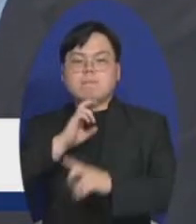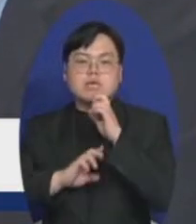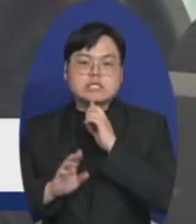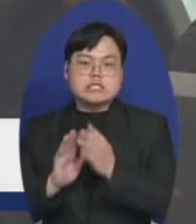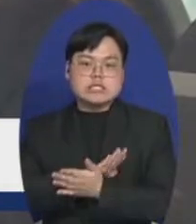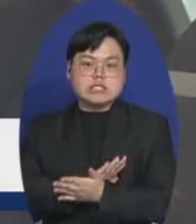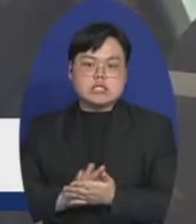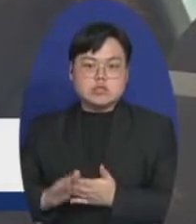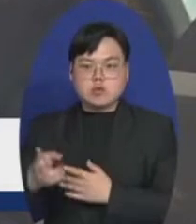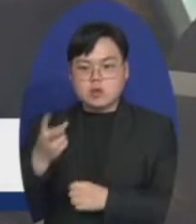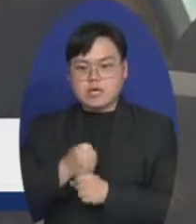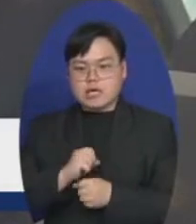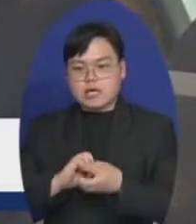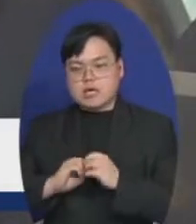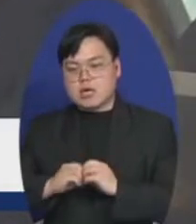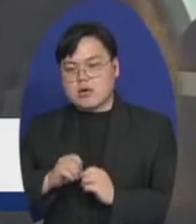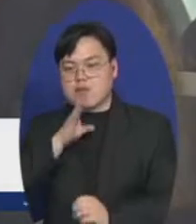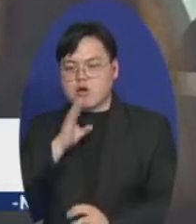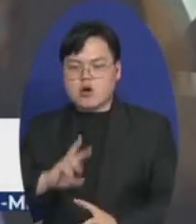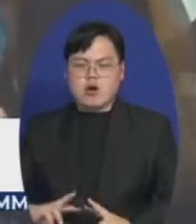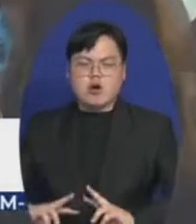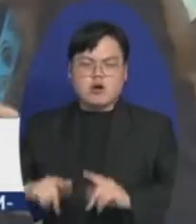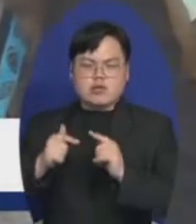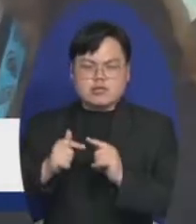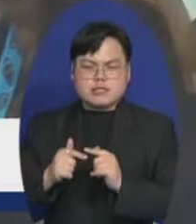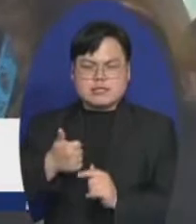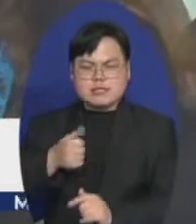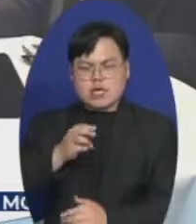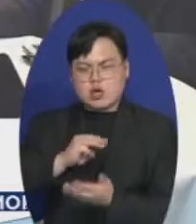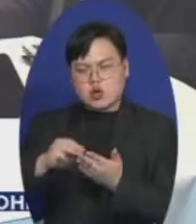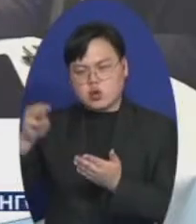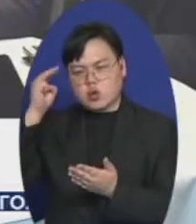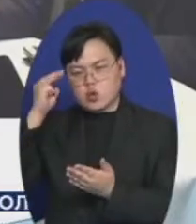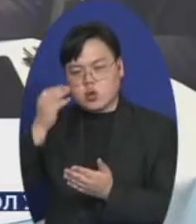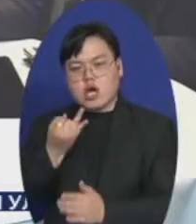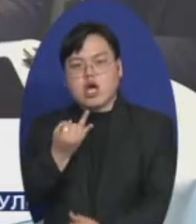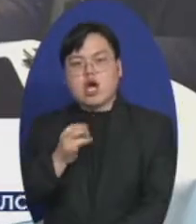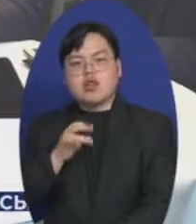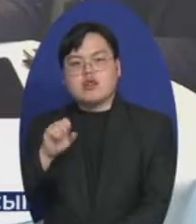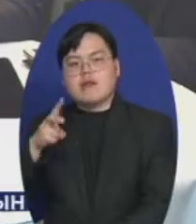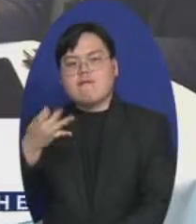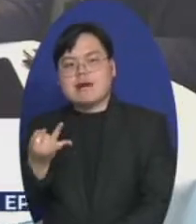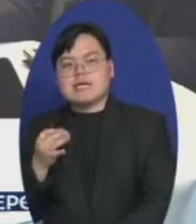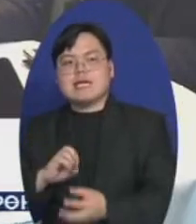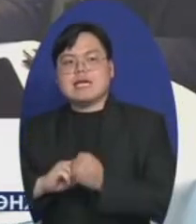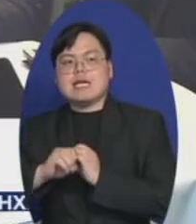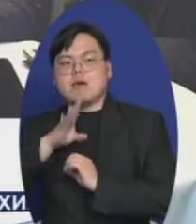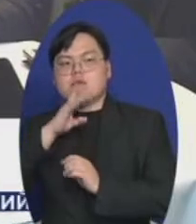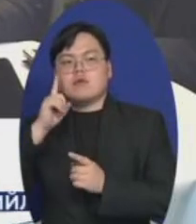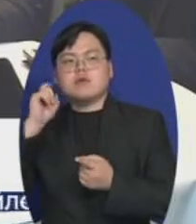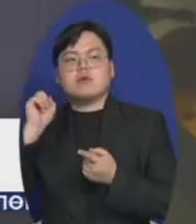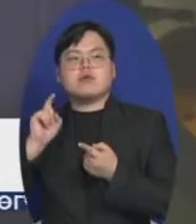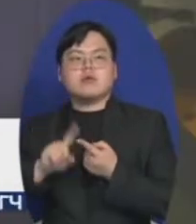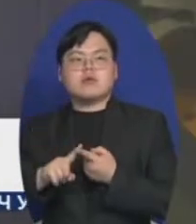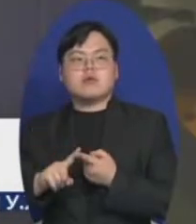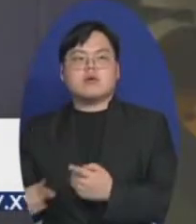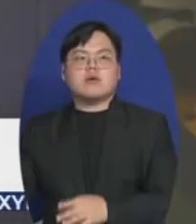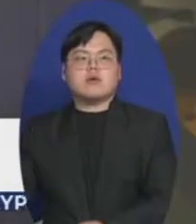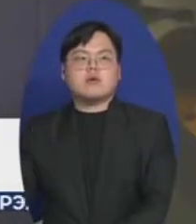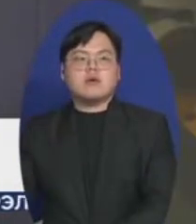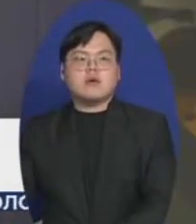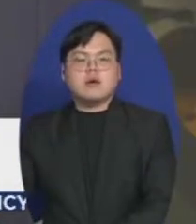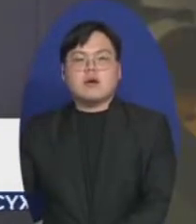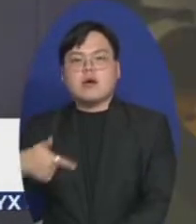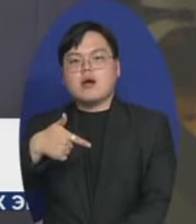байдалд шинэ арга барилаар өөрчлөн хэрэгжүүлэх, за хөргөжүүлэх, сайн төрслөг инновацийг нэвтрүүлэхийг улс орнууд зорж байна.